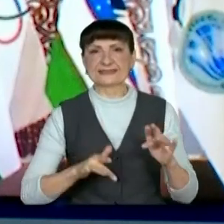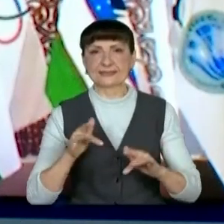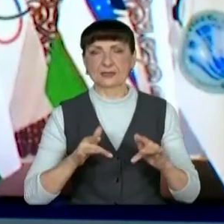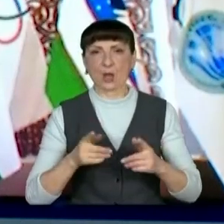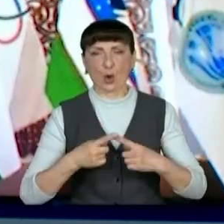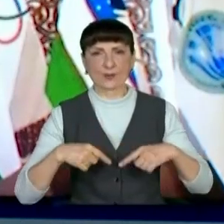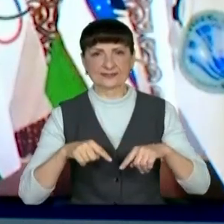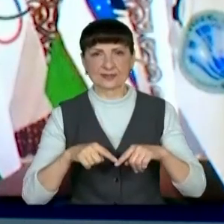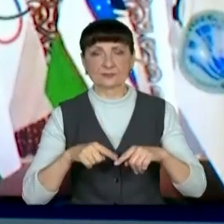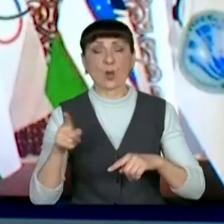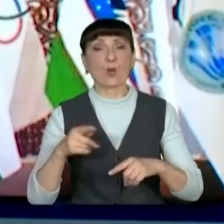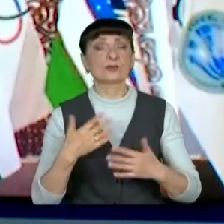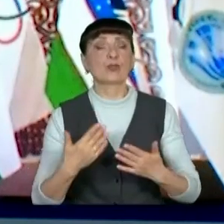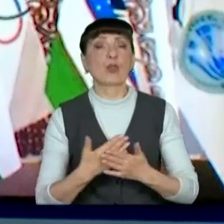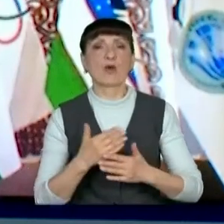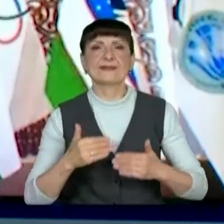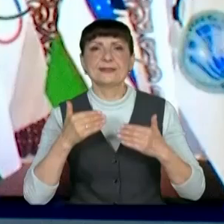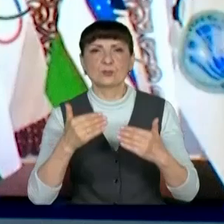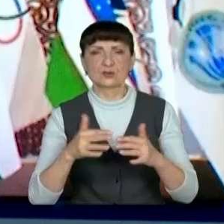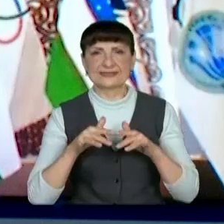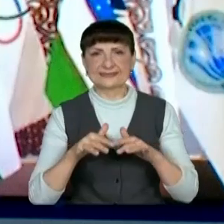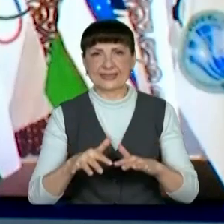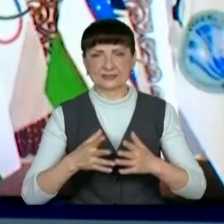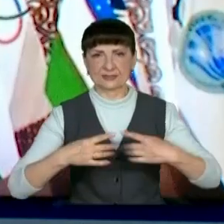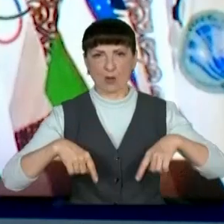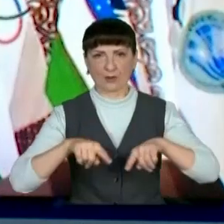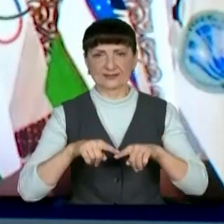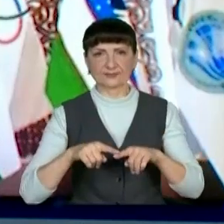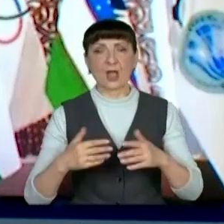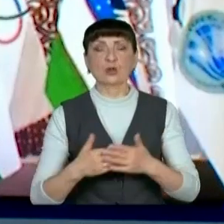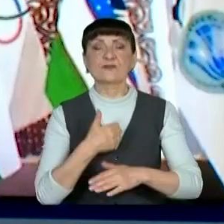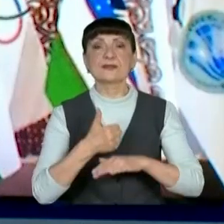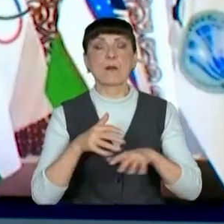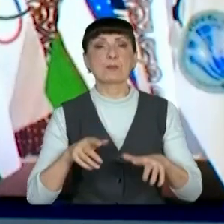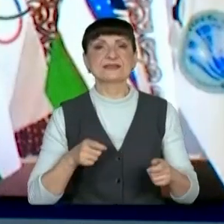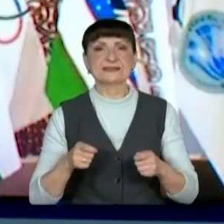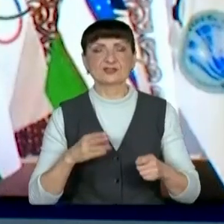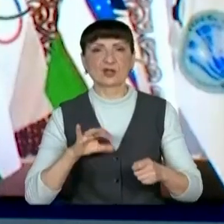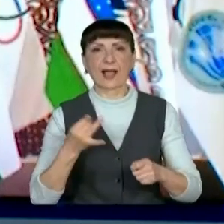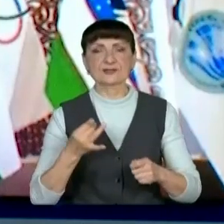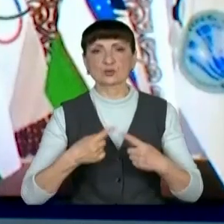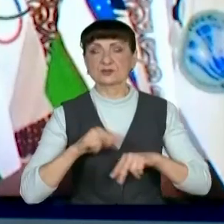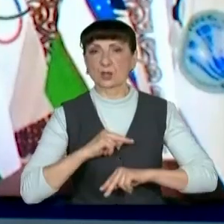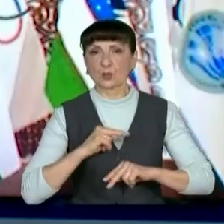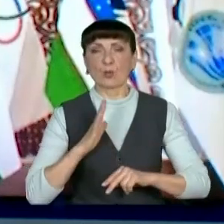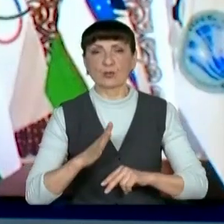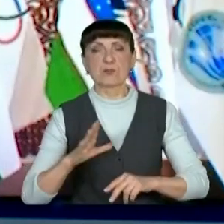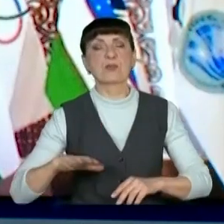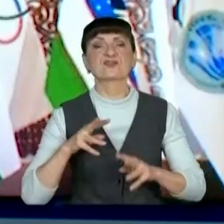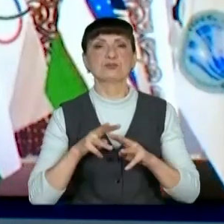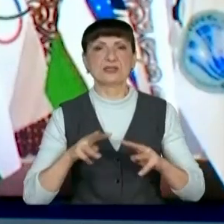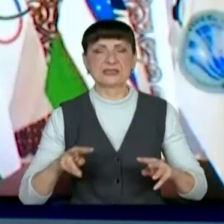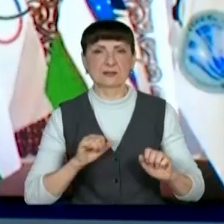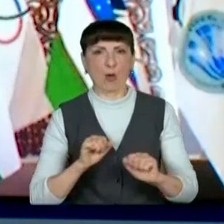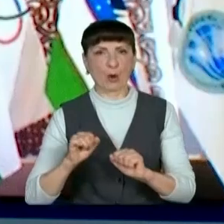Джан Мина, он придал новый импульс деятельности Альянса. Новым генсеком Шанхайской организации сотрудничества станет бывший министр